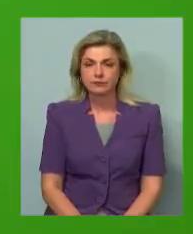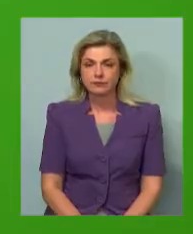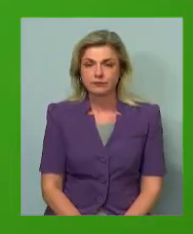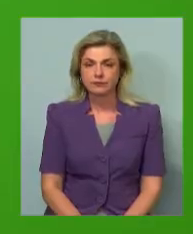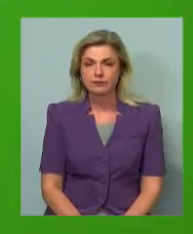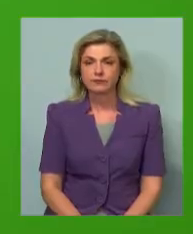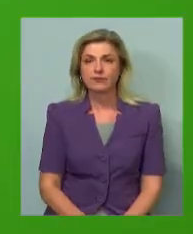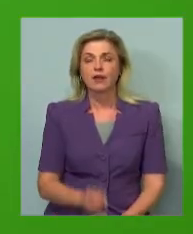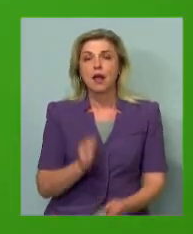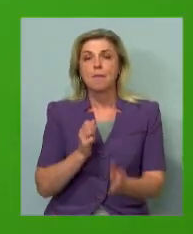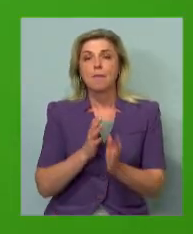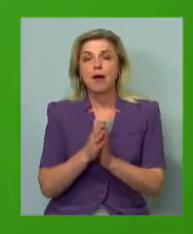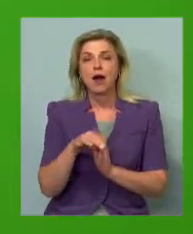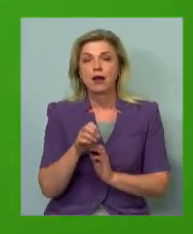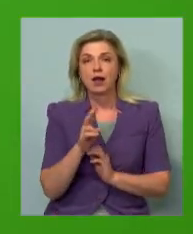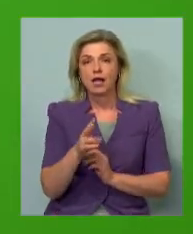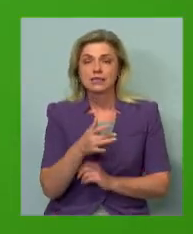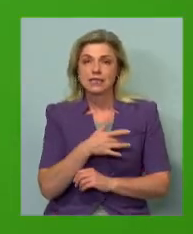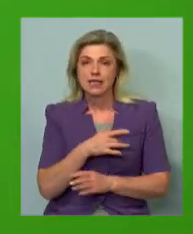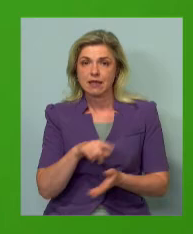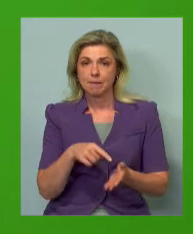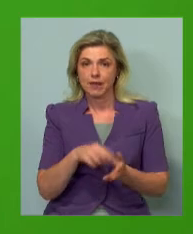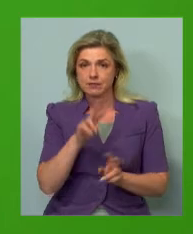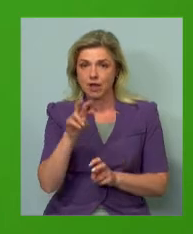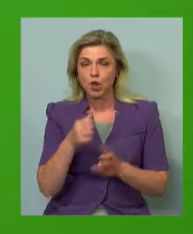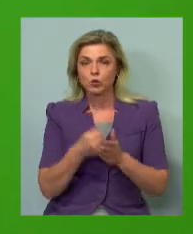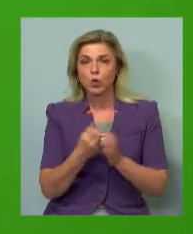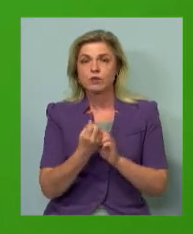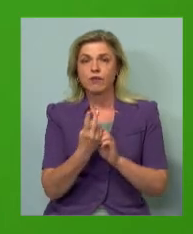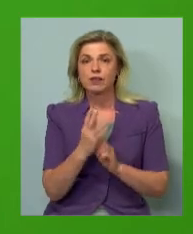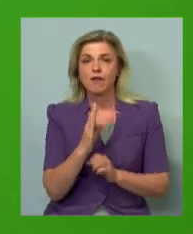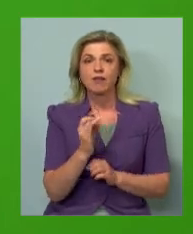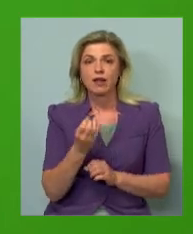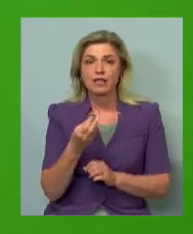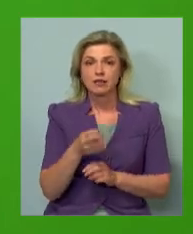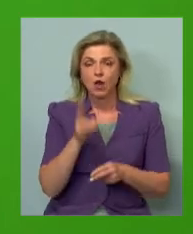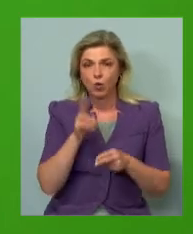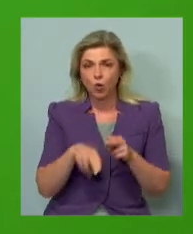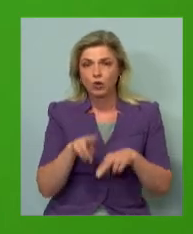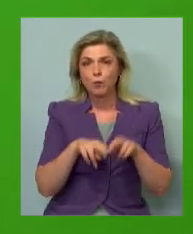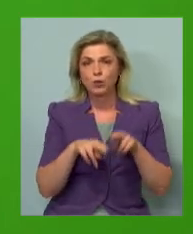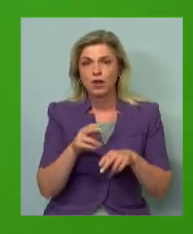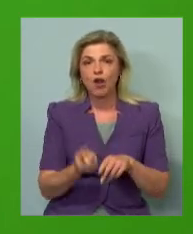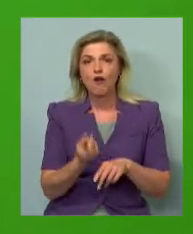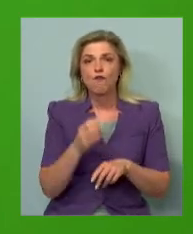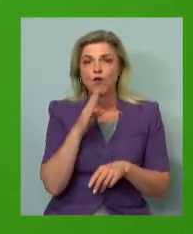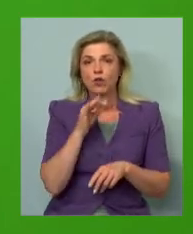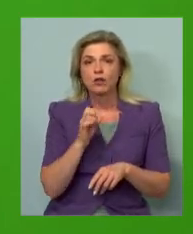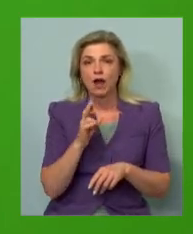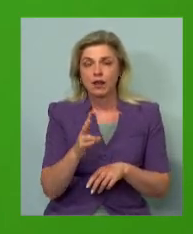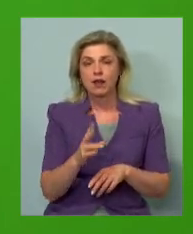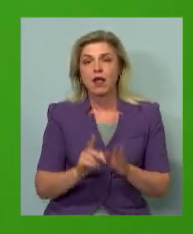У сквері «Серце міста», що у центральному районі, до 12 вересня закінчать будівництво фонтану. Реконструкцію скверу почали